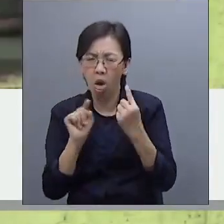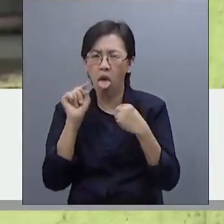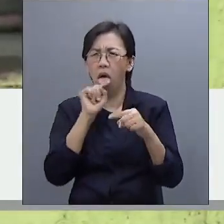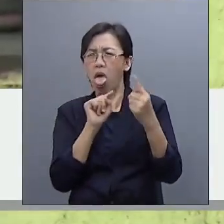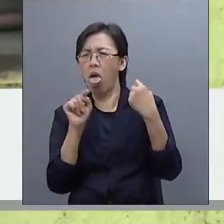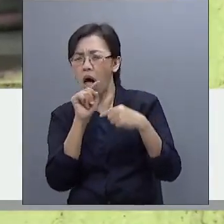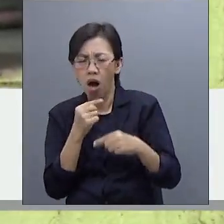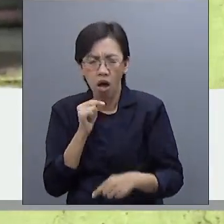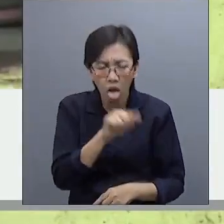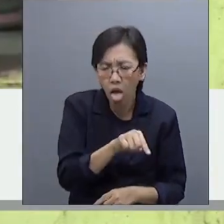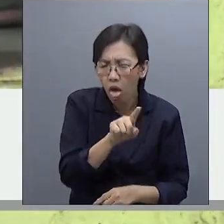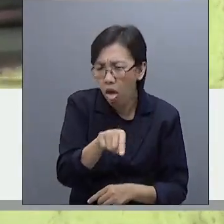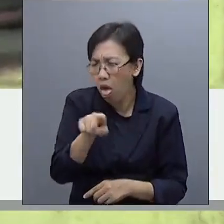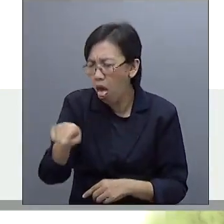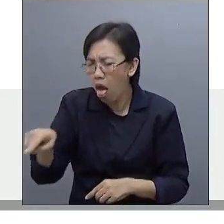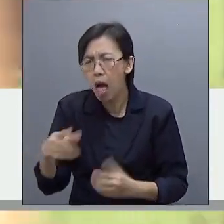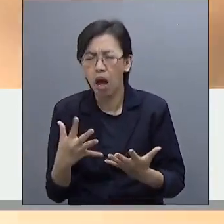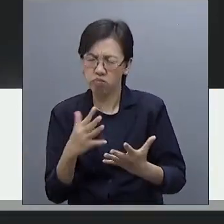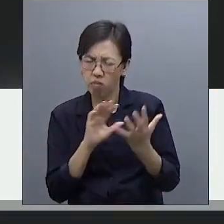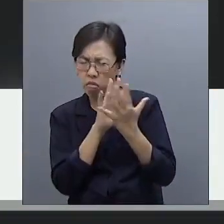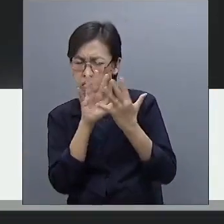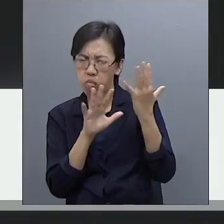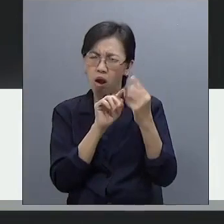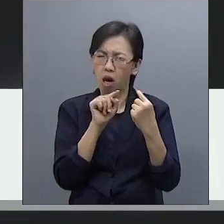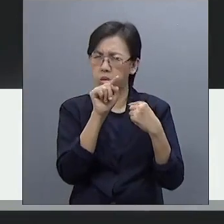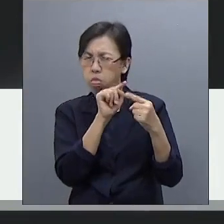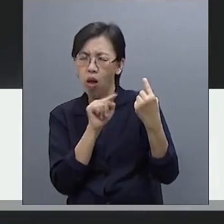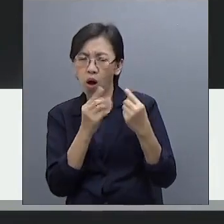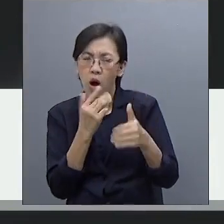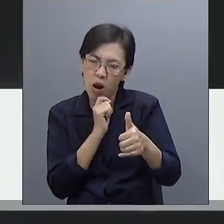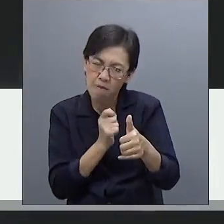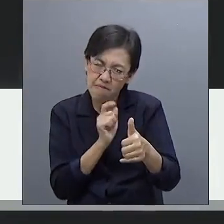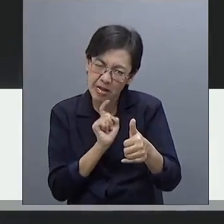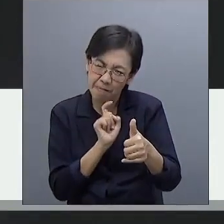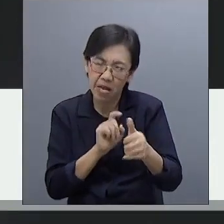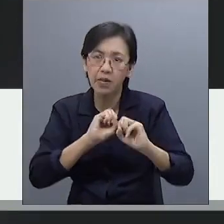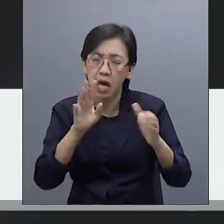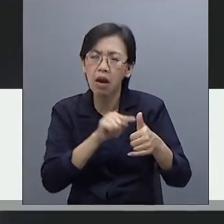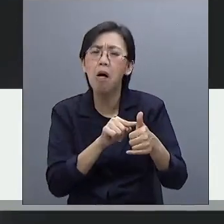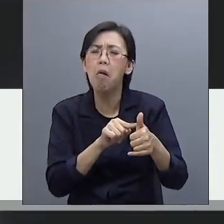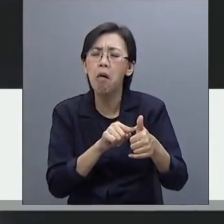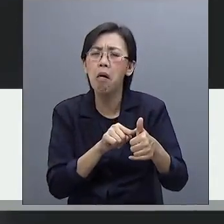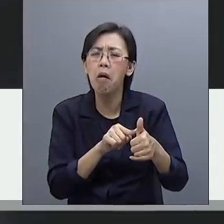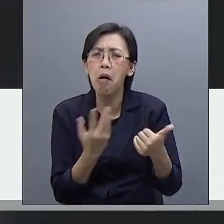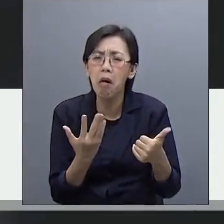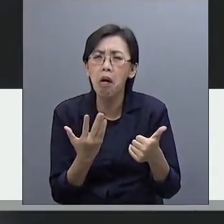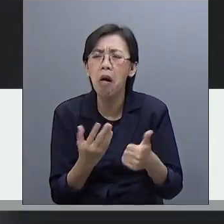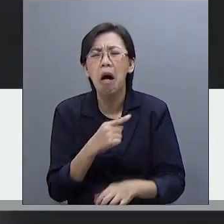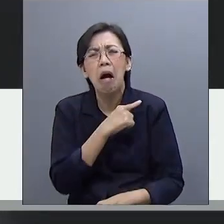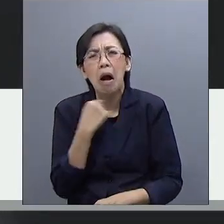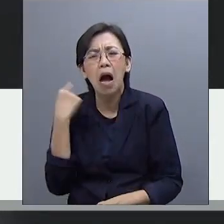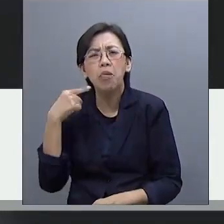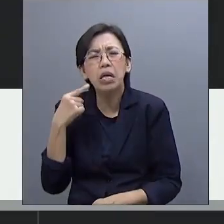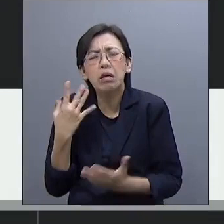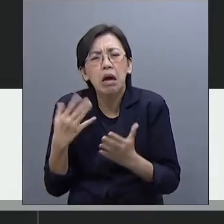ถานที่หลายจุดเข้ามาเกี่ยวข้องตอนนี้อยู่ระหว่างการสอบปากคำจนกว่าจะได้สาเหตุที่แท้จริงที่เป็นมูลเหตุของการฆ